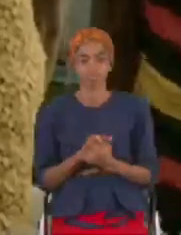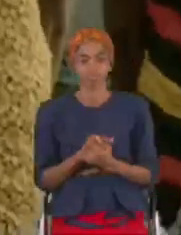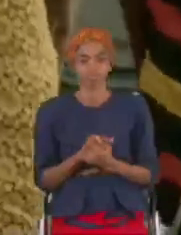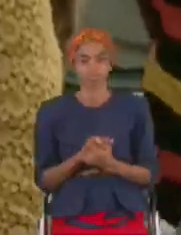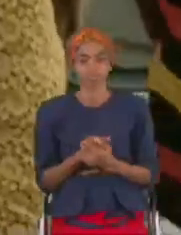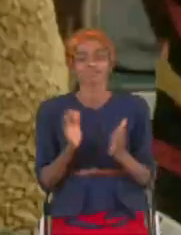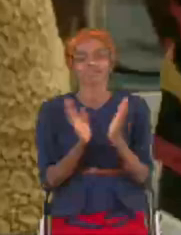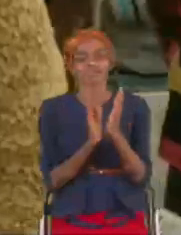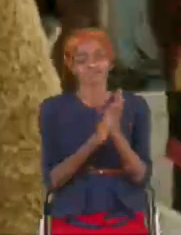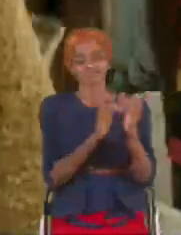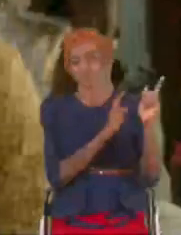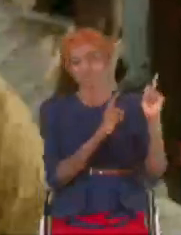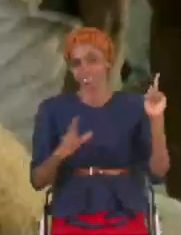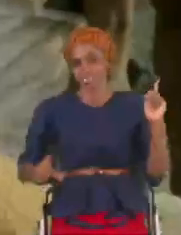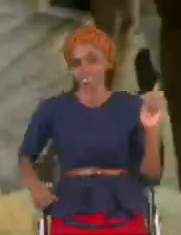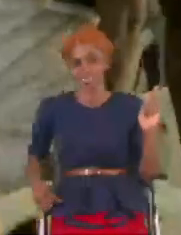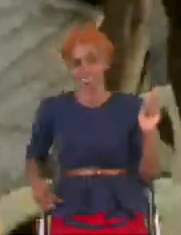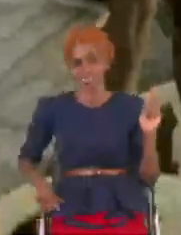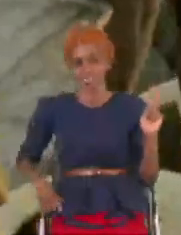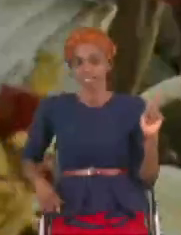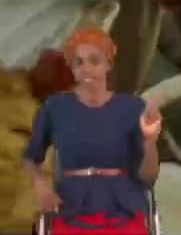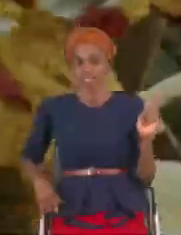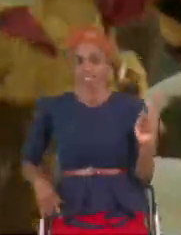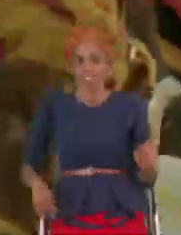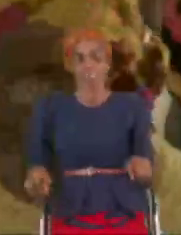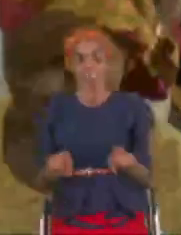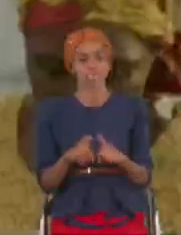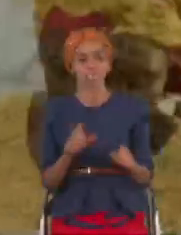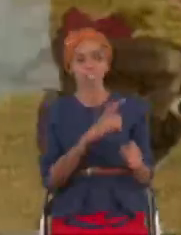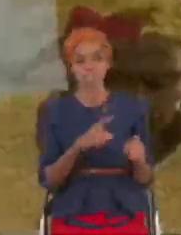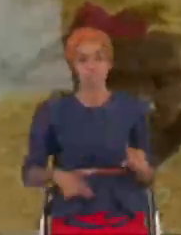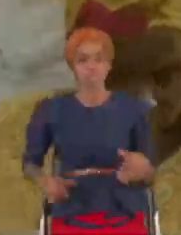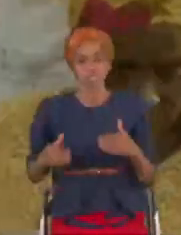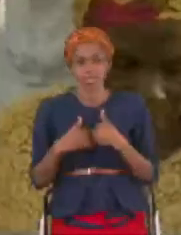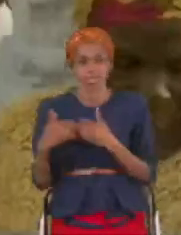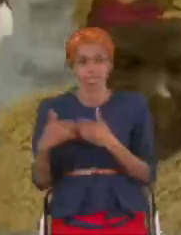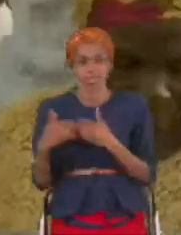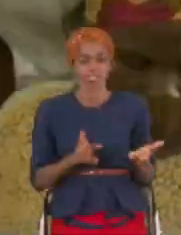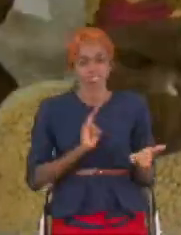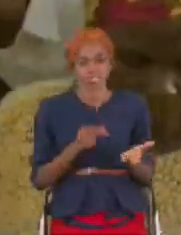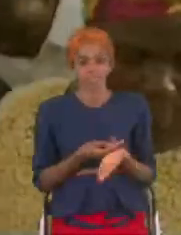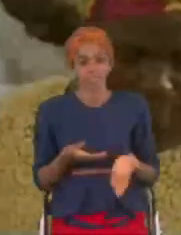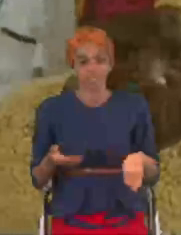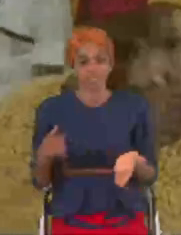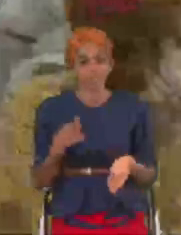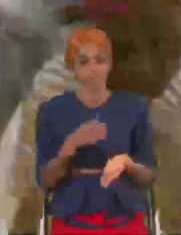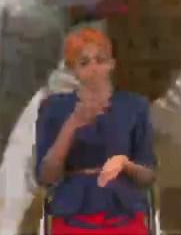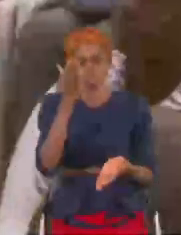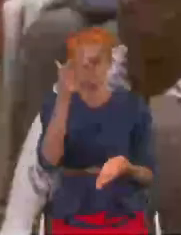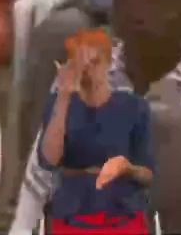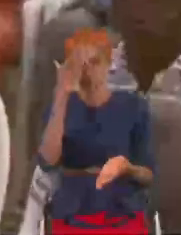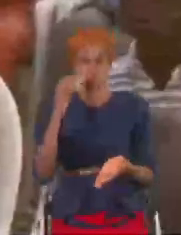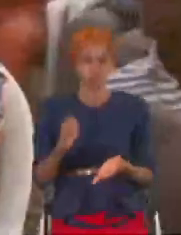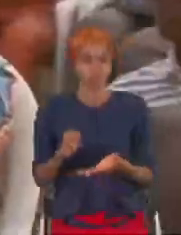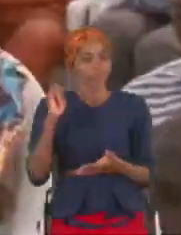gloire à dieu comme dieu nous a rassemblés nous savons